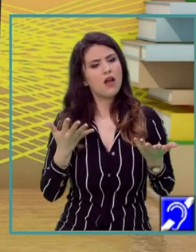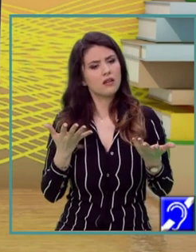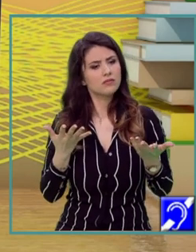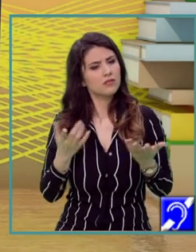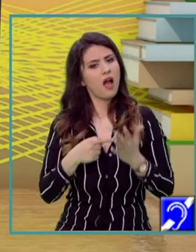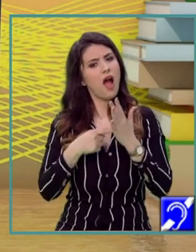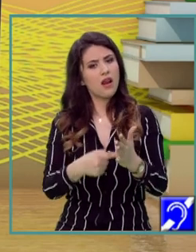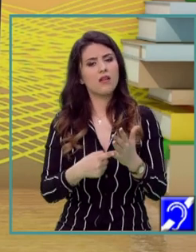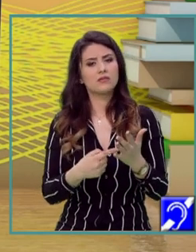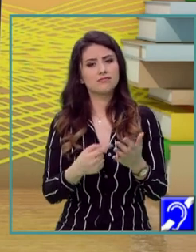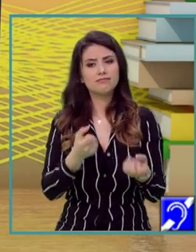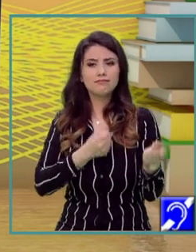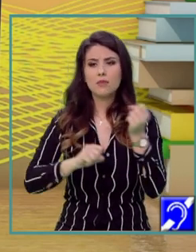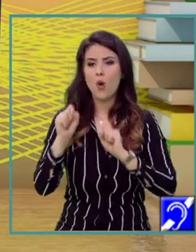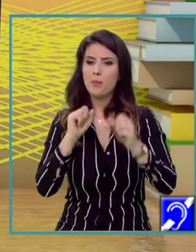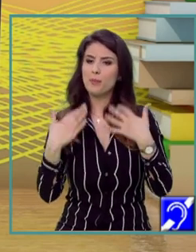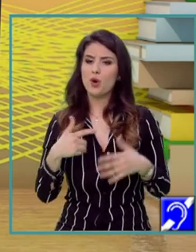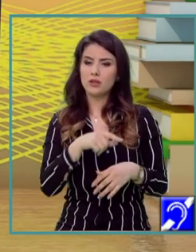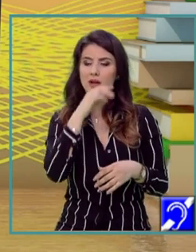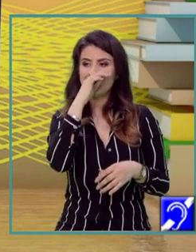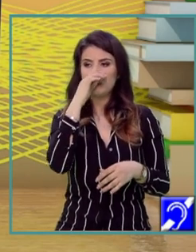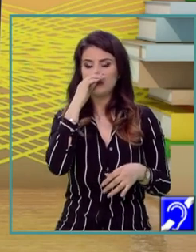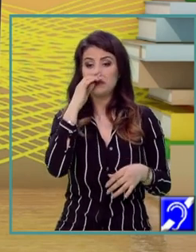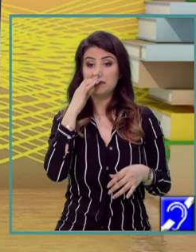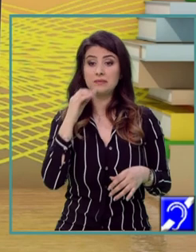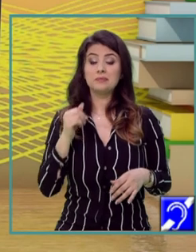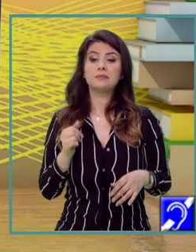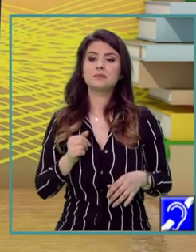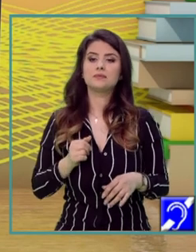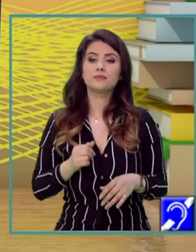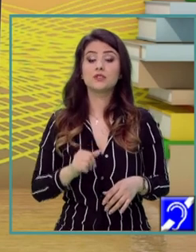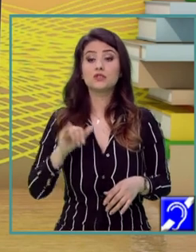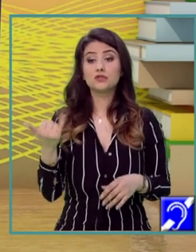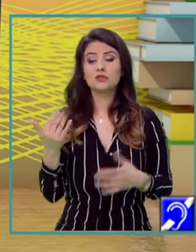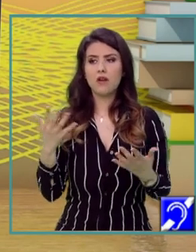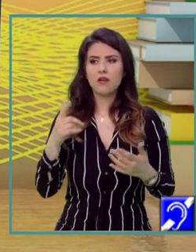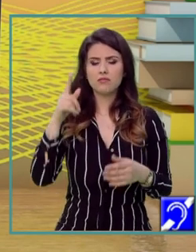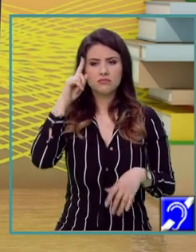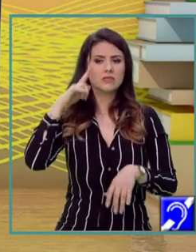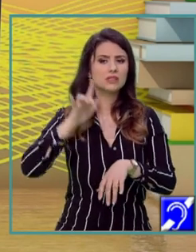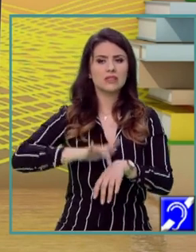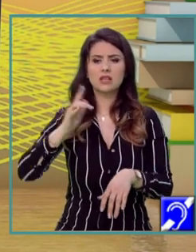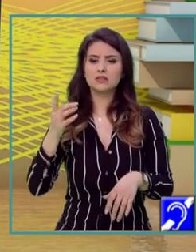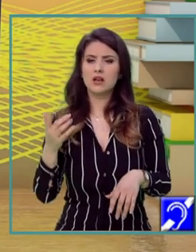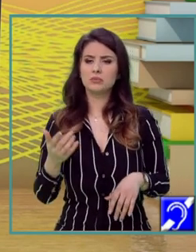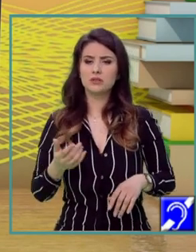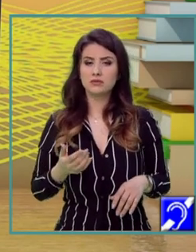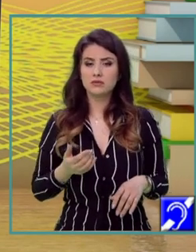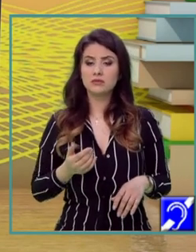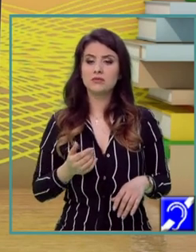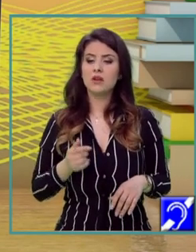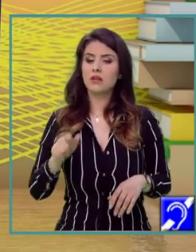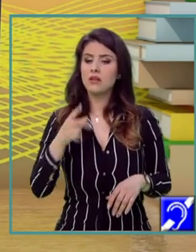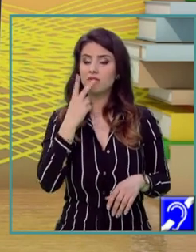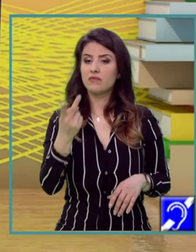suficienta aceasta a intra în sânge în cei a hipersensibilității Aveți copii în ceea ce privește pe Ștefan pe